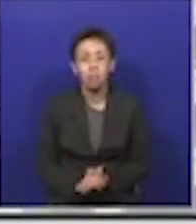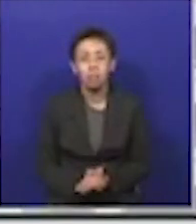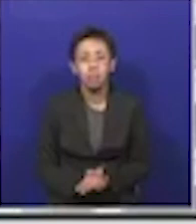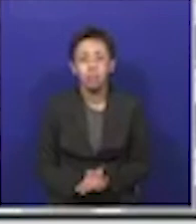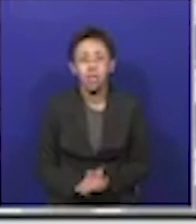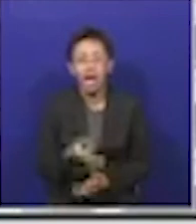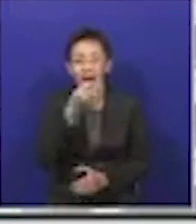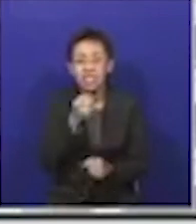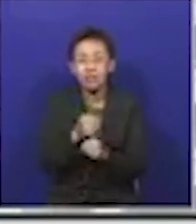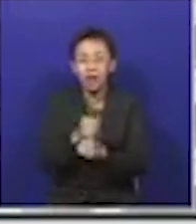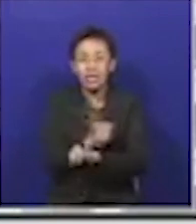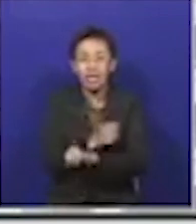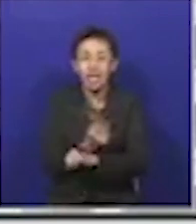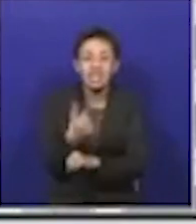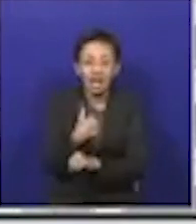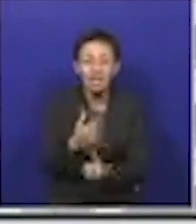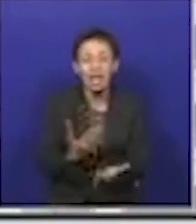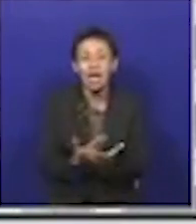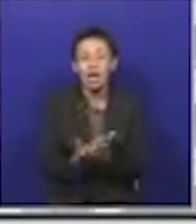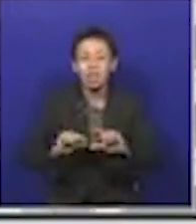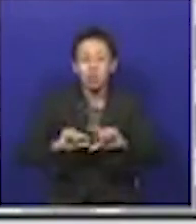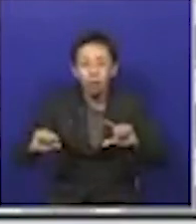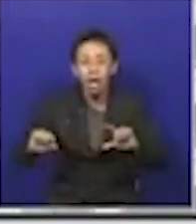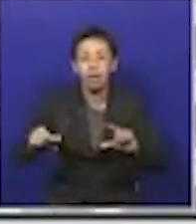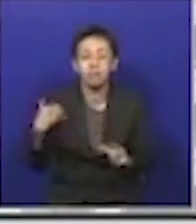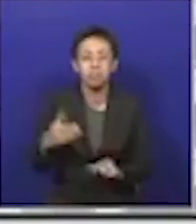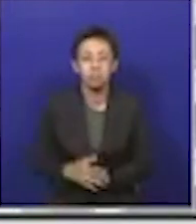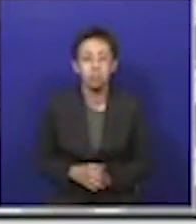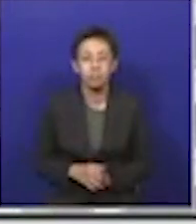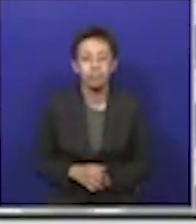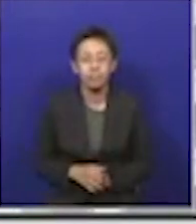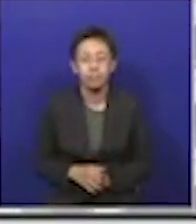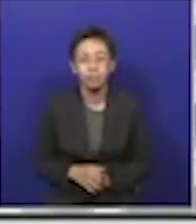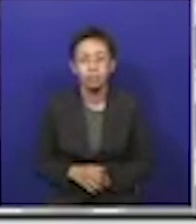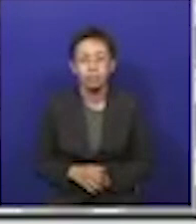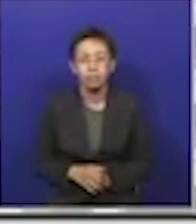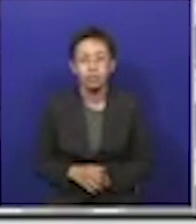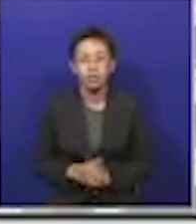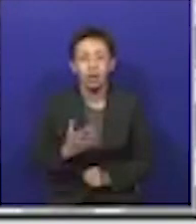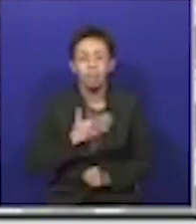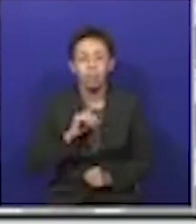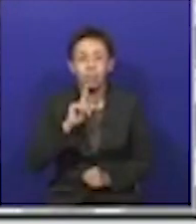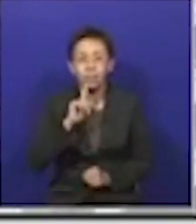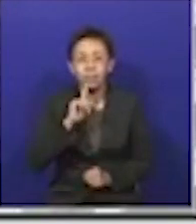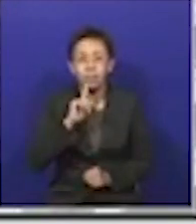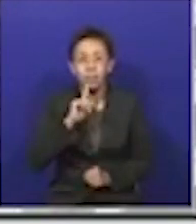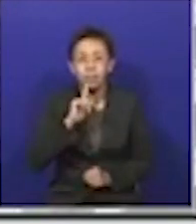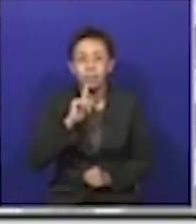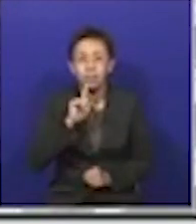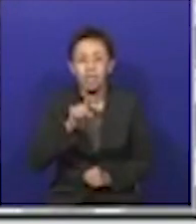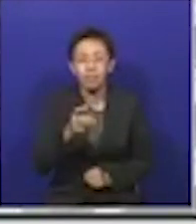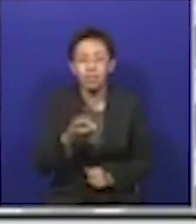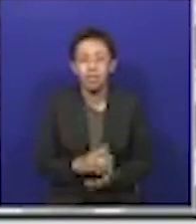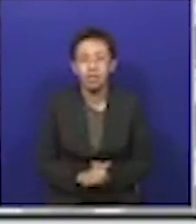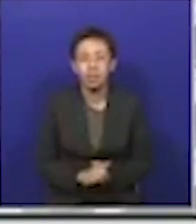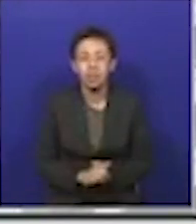อาชีพรับจ้างแล้วเอาค่าในหน้าหักหัวคิวฮะคราวนี้ผมจะถามเดี๋ยวนิดนึงฮะตร